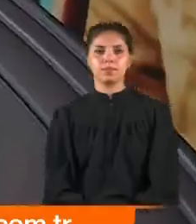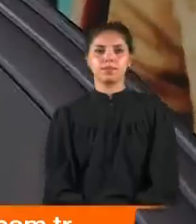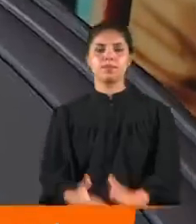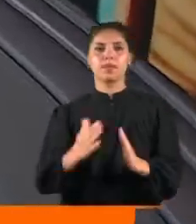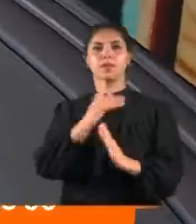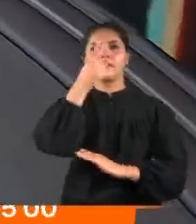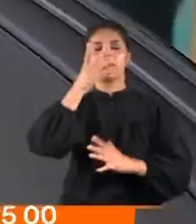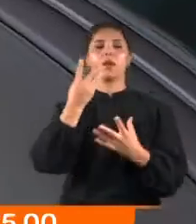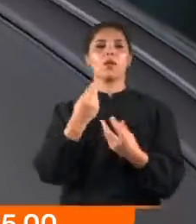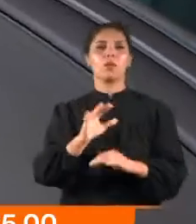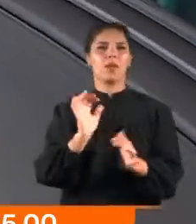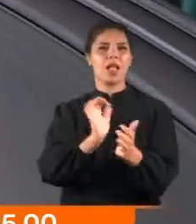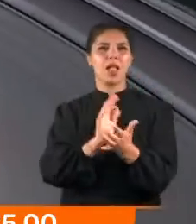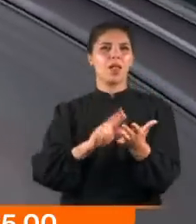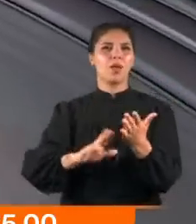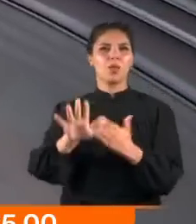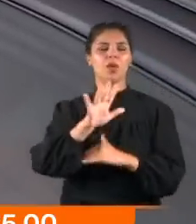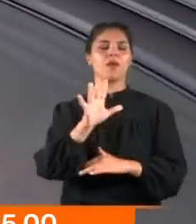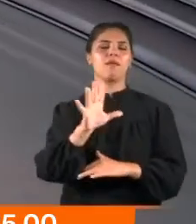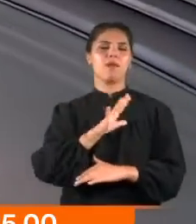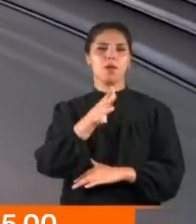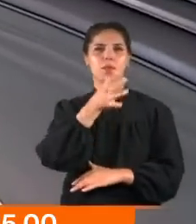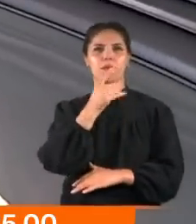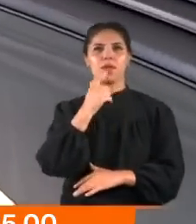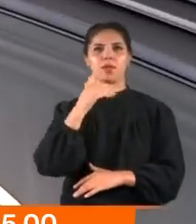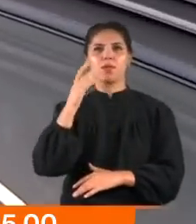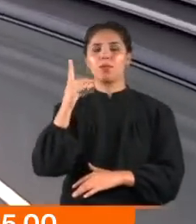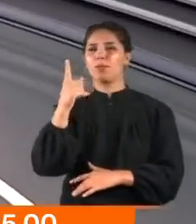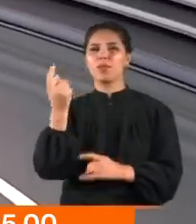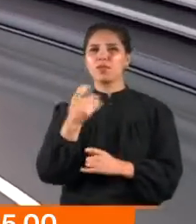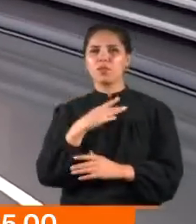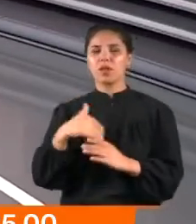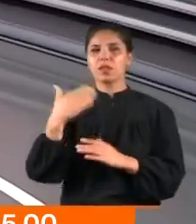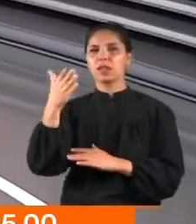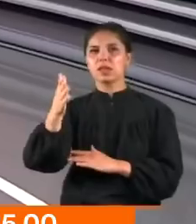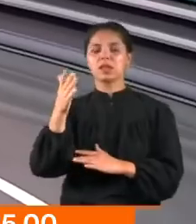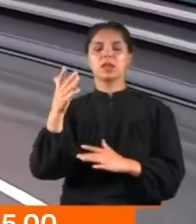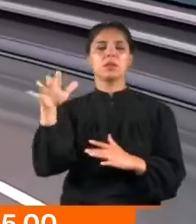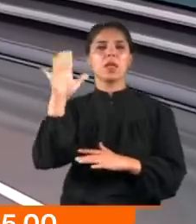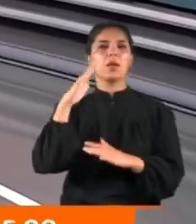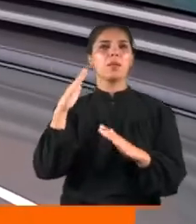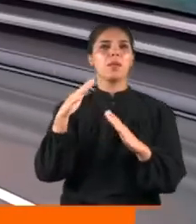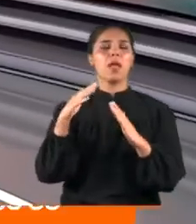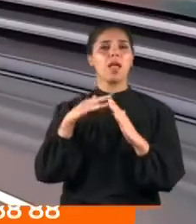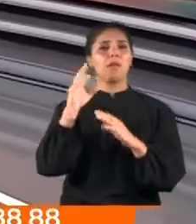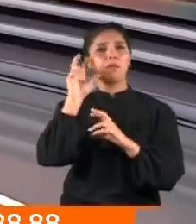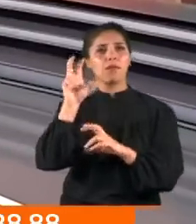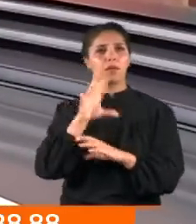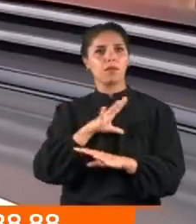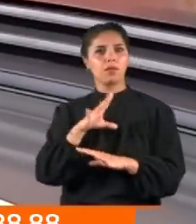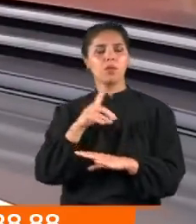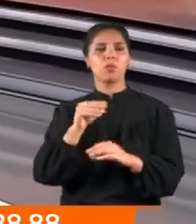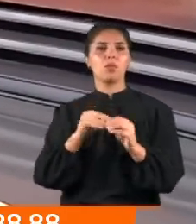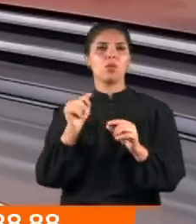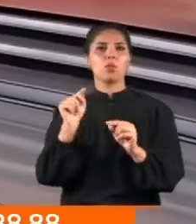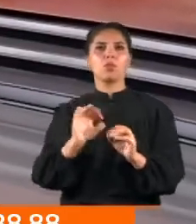Evde yalnız kalamayan aile üyeleri olanlar bilir, küçük bir iş halletmek için bile dışarı çıkarken insanın aklı evde kalıyor. Aslında çok yaygın bir